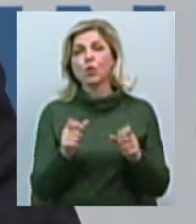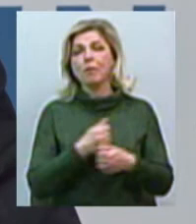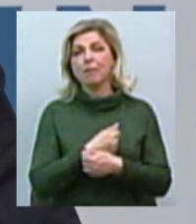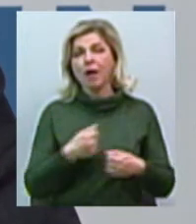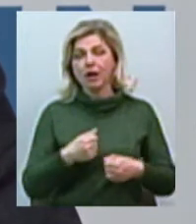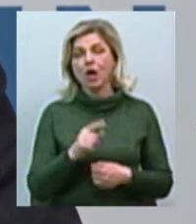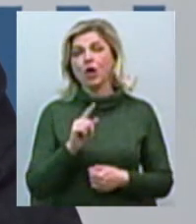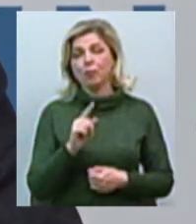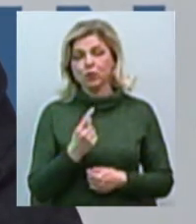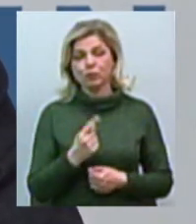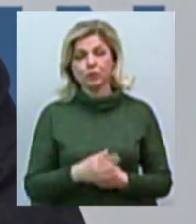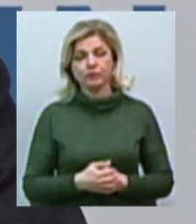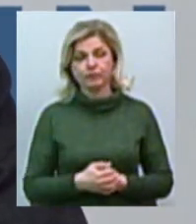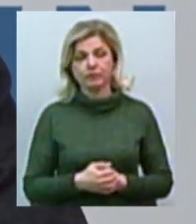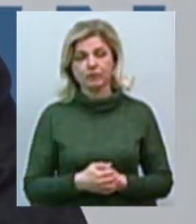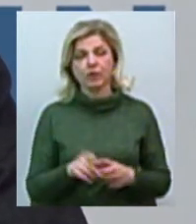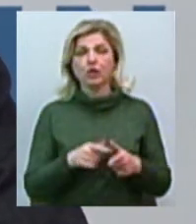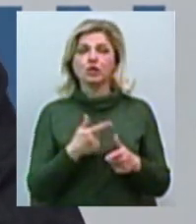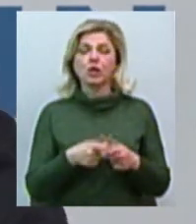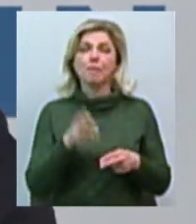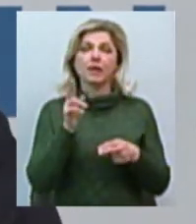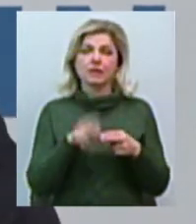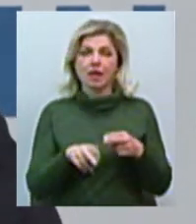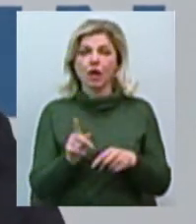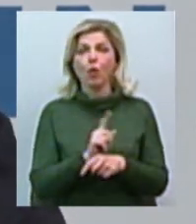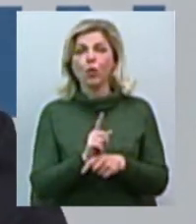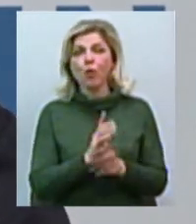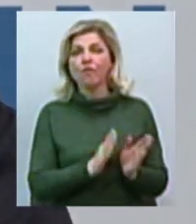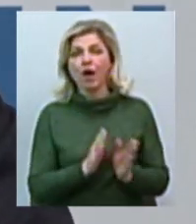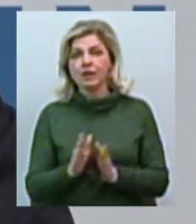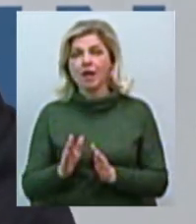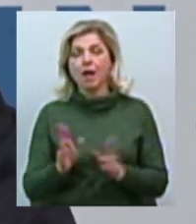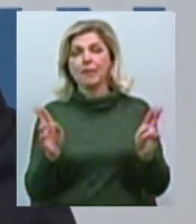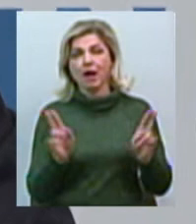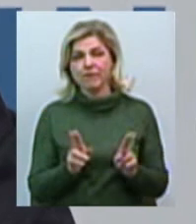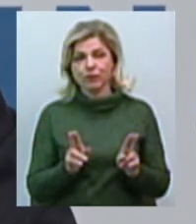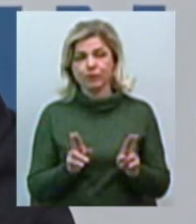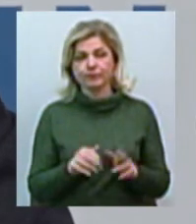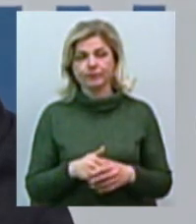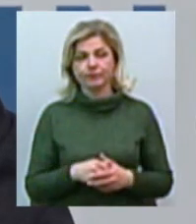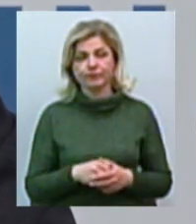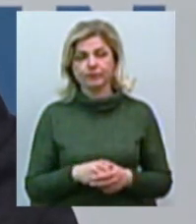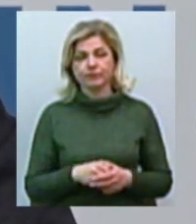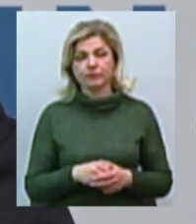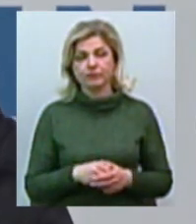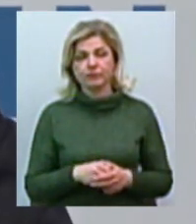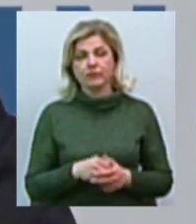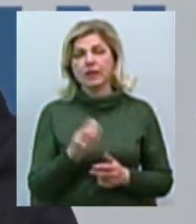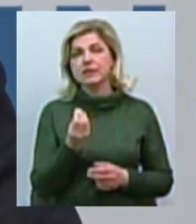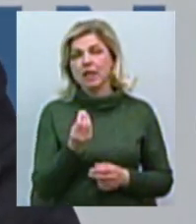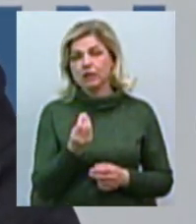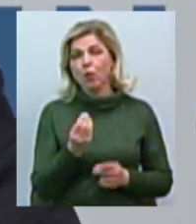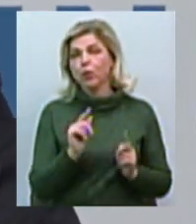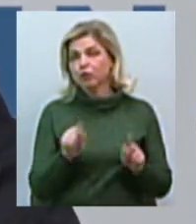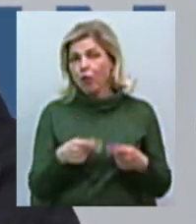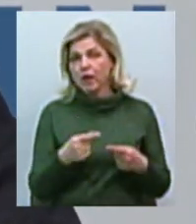що чи перестали регулювати правило якихось там ціноутворень чи